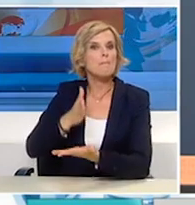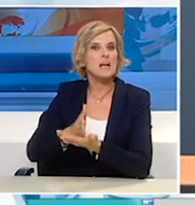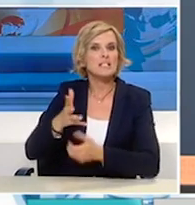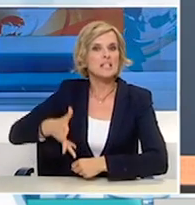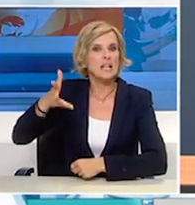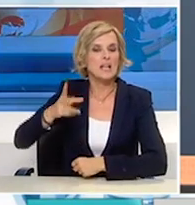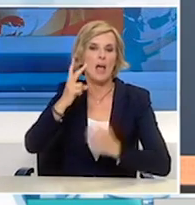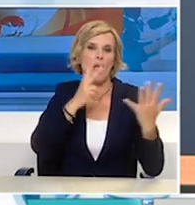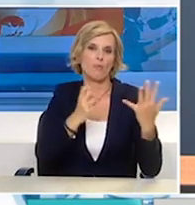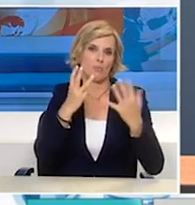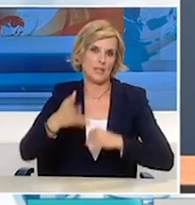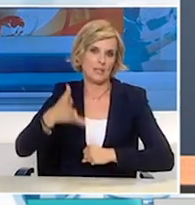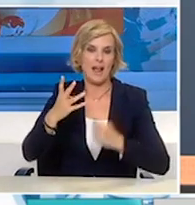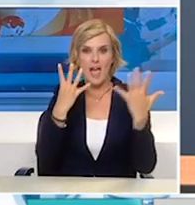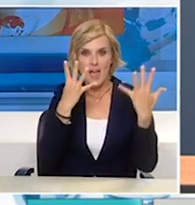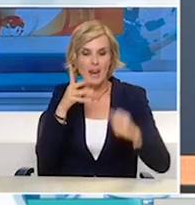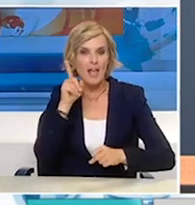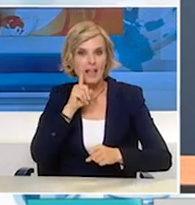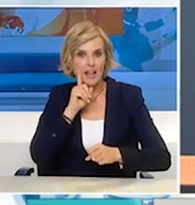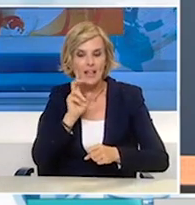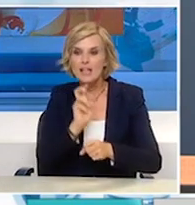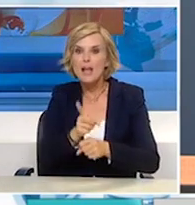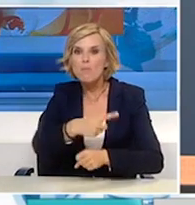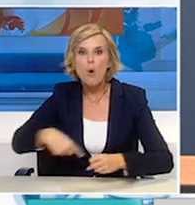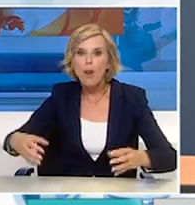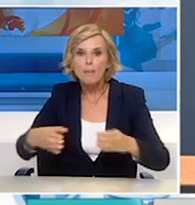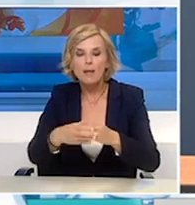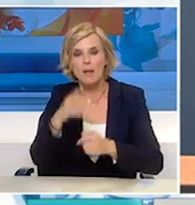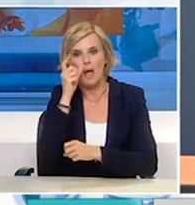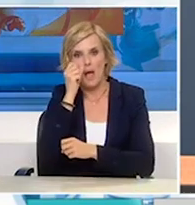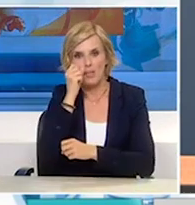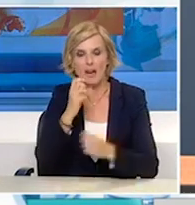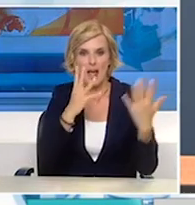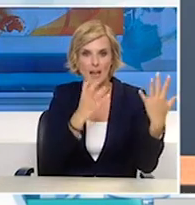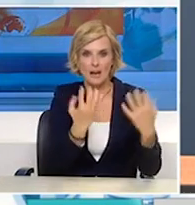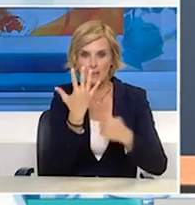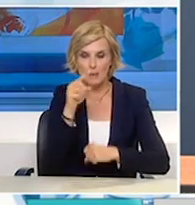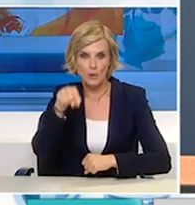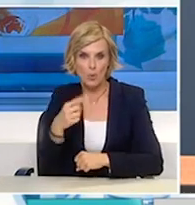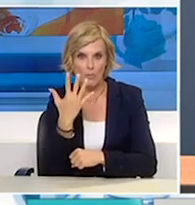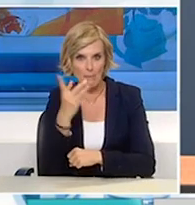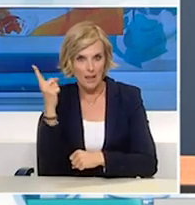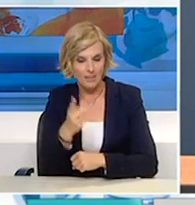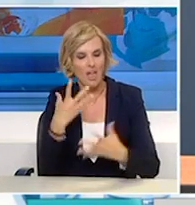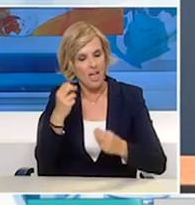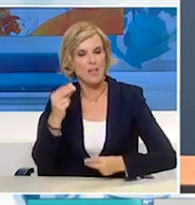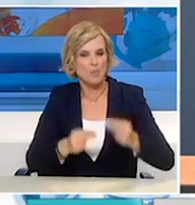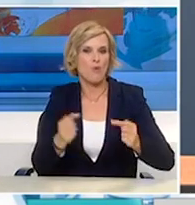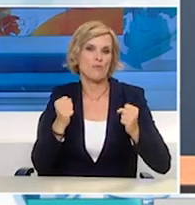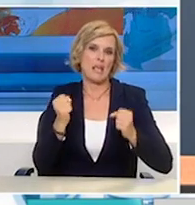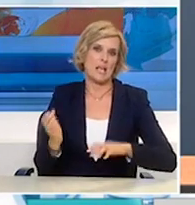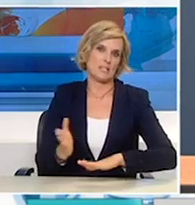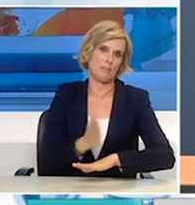έτη. 9 είναι γυναίκες και οι υπόλοιποι άνδρες. Το 95,5% έχει υποκείμενο νόσημα